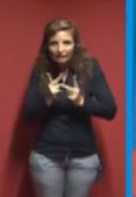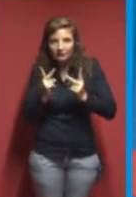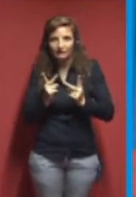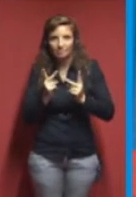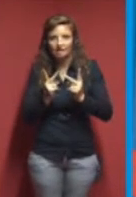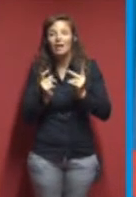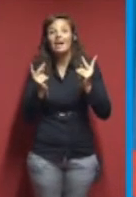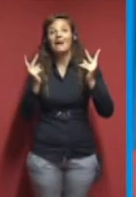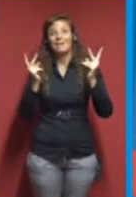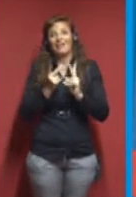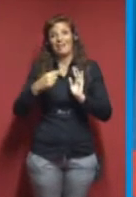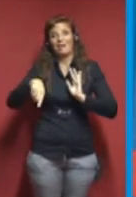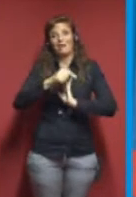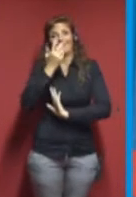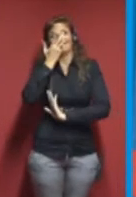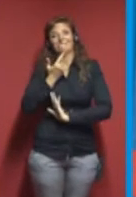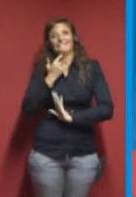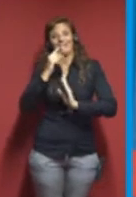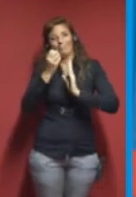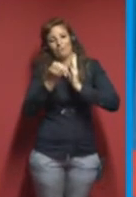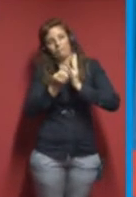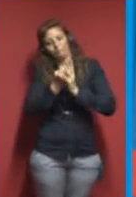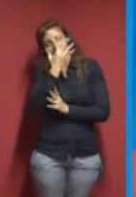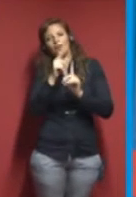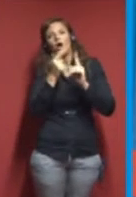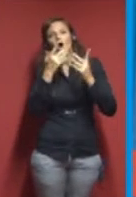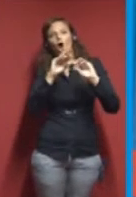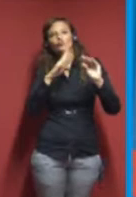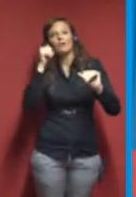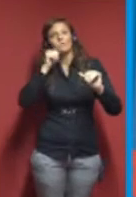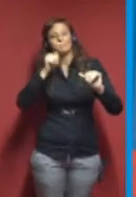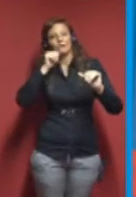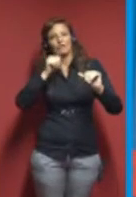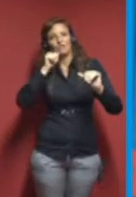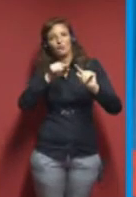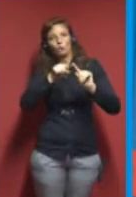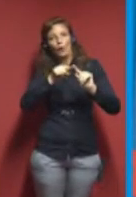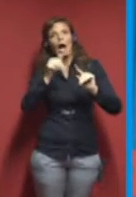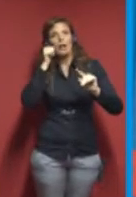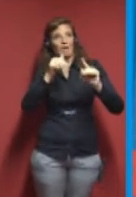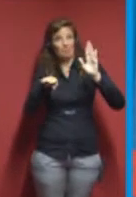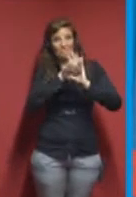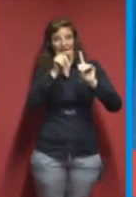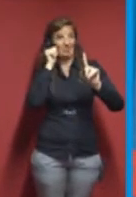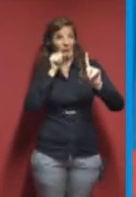volevamo in effetti creare degli oggetti virtuali per poi creare degli oggetti fisici